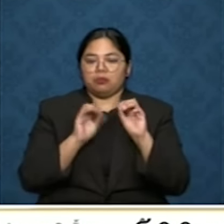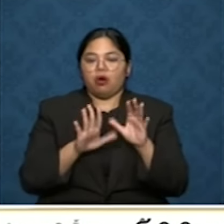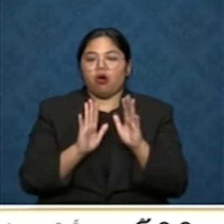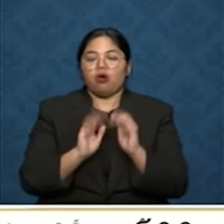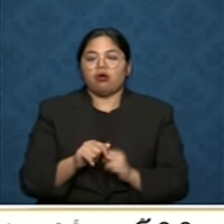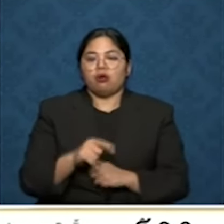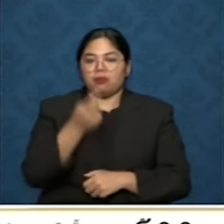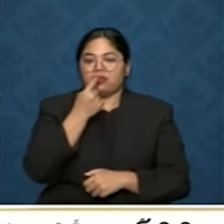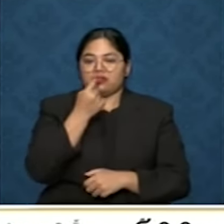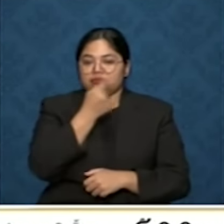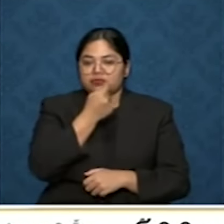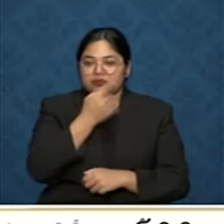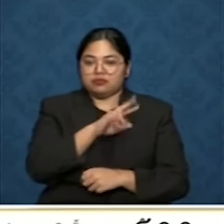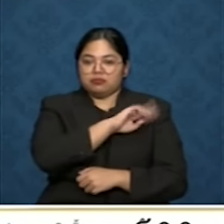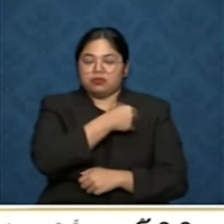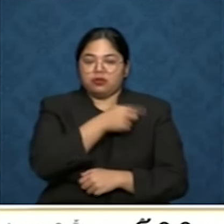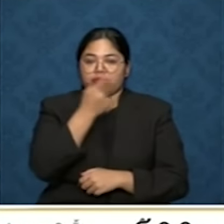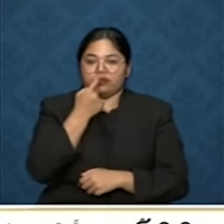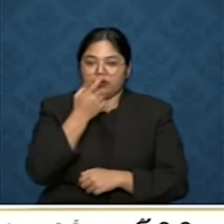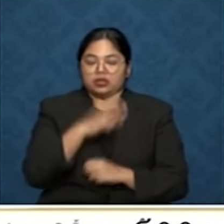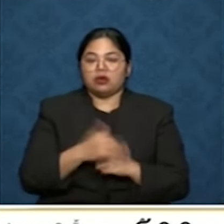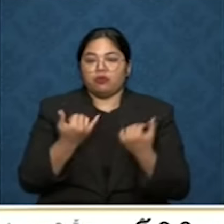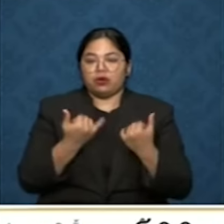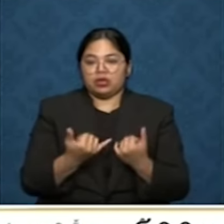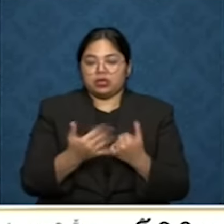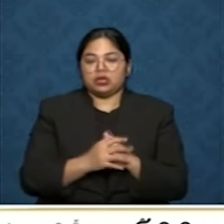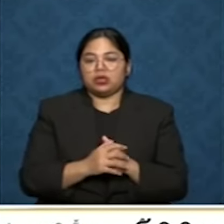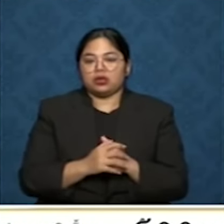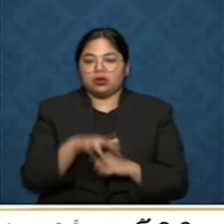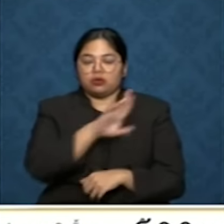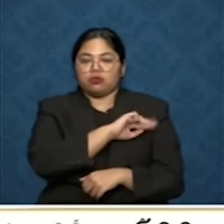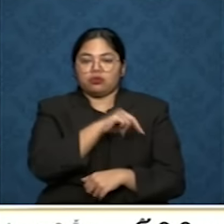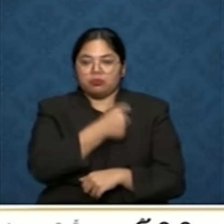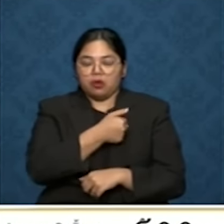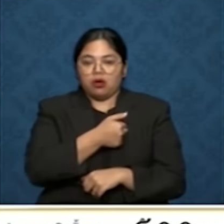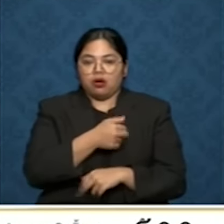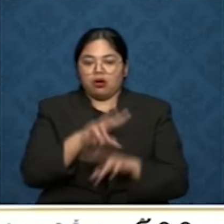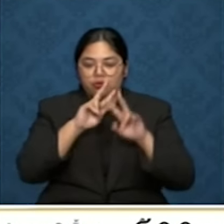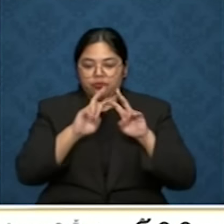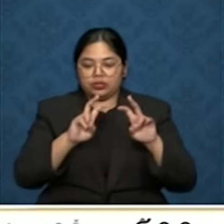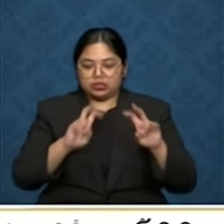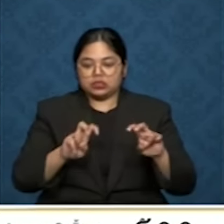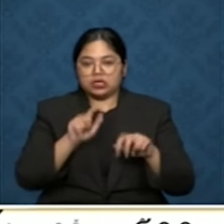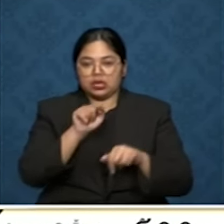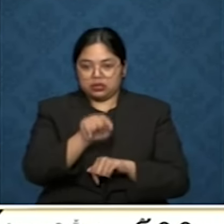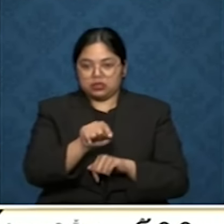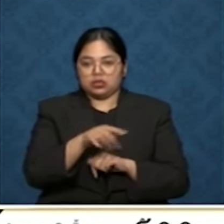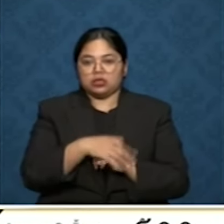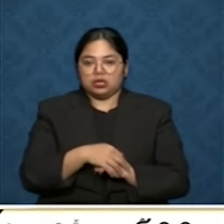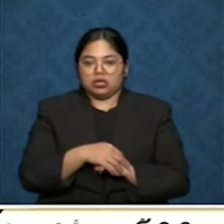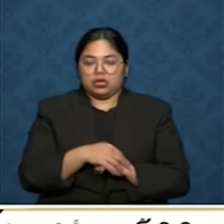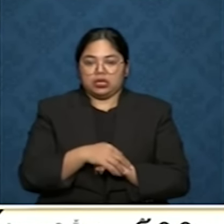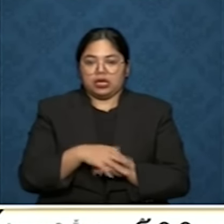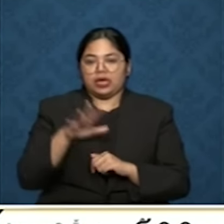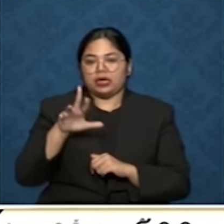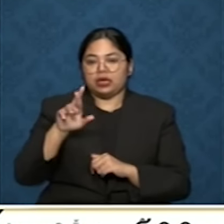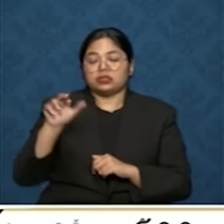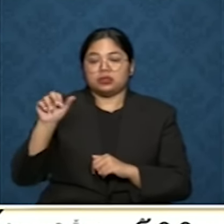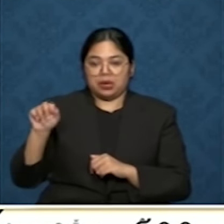ดิฉันก็ได้เห็นหมอท่านนึงเนี่ยได้มาวินิจฉัยเคสเนึงในท่ามกลางสภาแห่งนี้และ